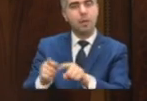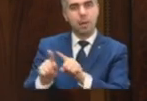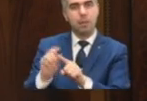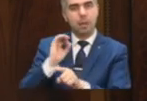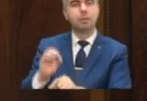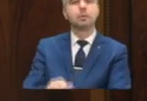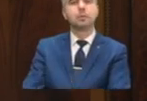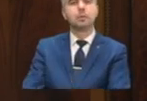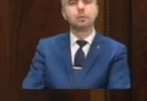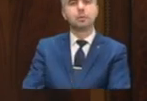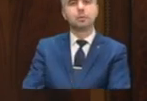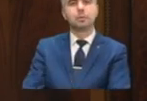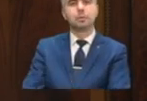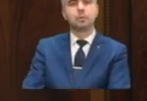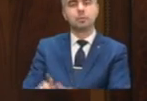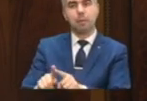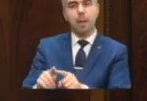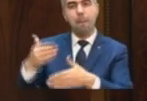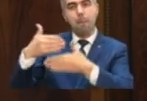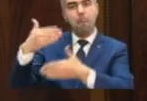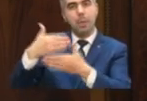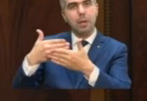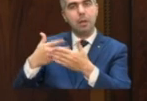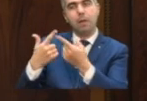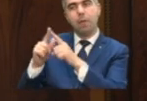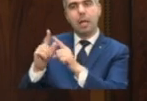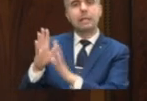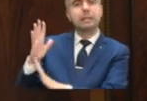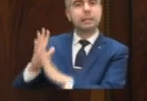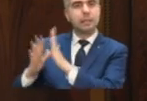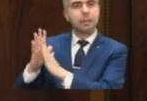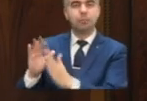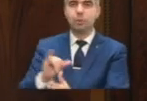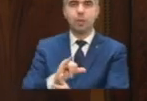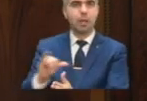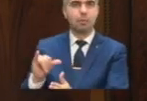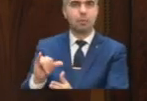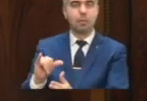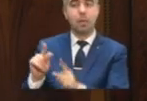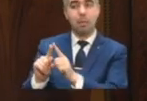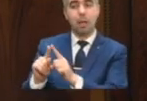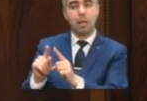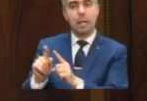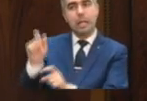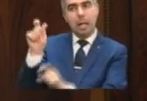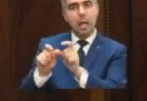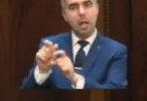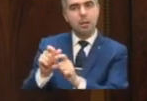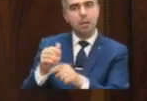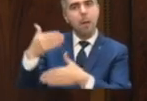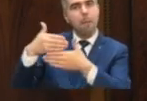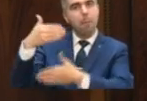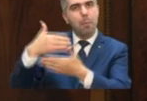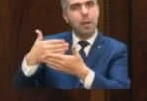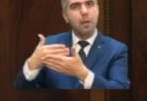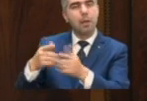تاثير بديك البناء اللي كنعرفوا حنا، لان كاين الناس اللي كيبغيو يبنيو في العالم القروي شي حويجات اللي